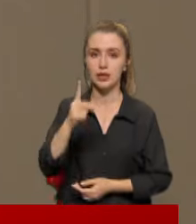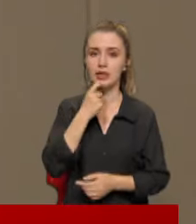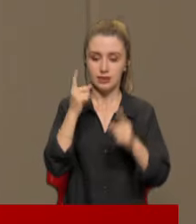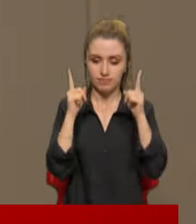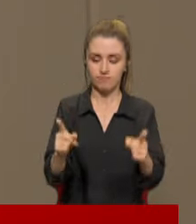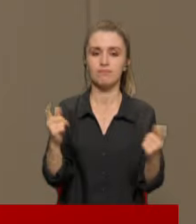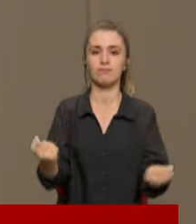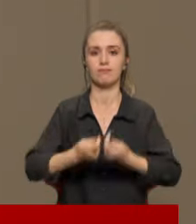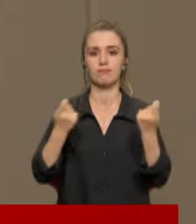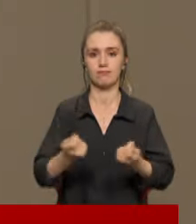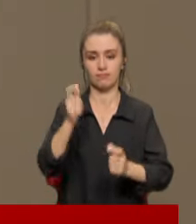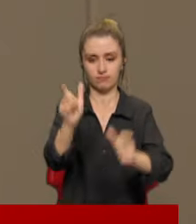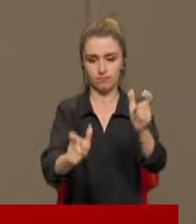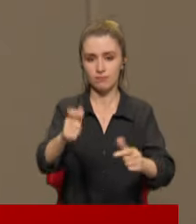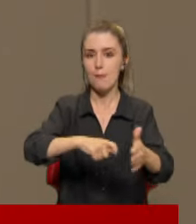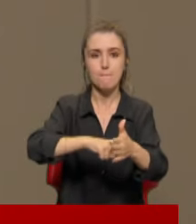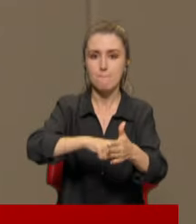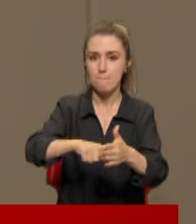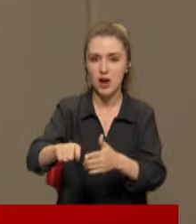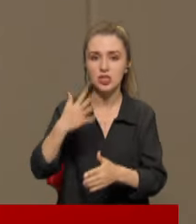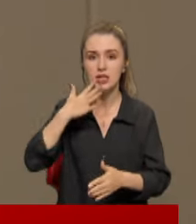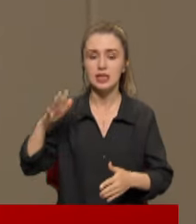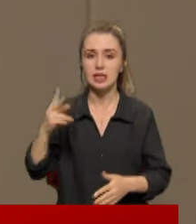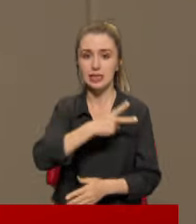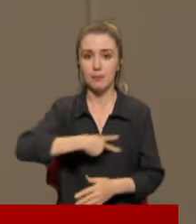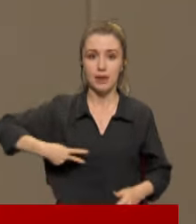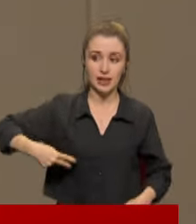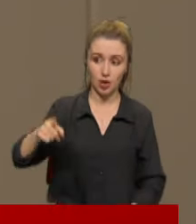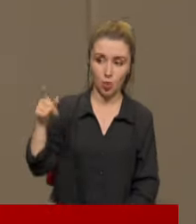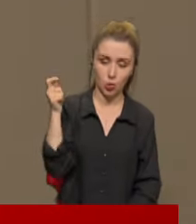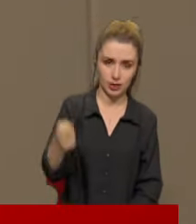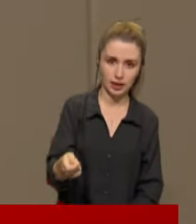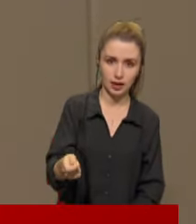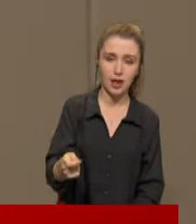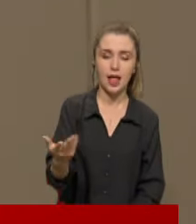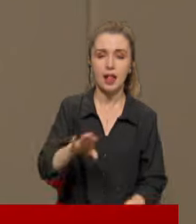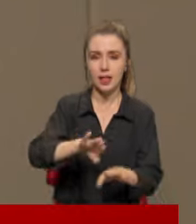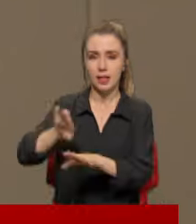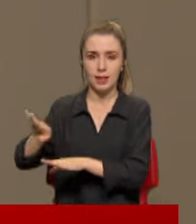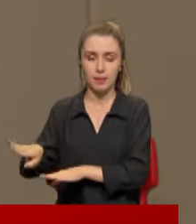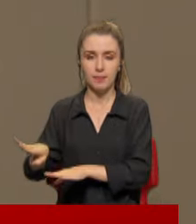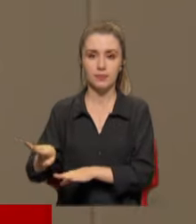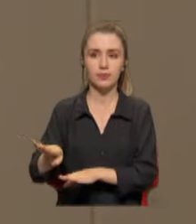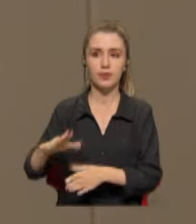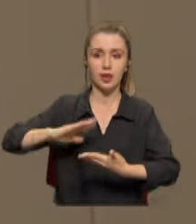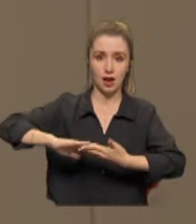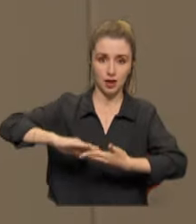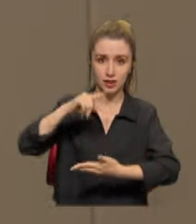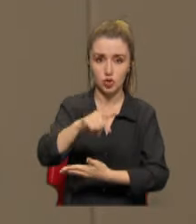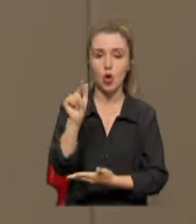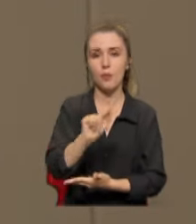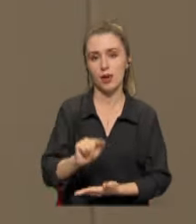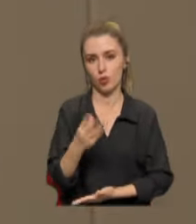boyunca çalıştırdığınız personelin maaşı Denizli Belediyesi'nden ödenmiştir. Ayrıca üst üste arkadaşımız